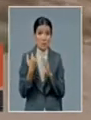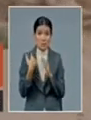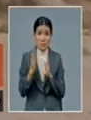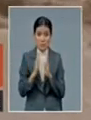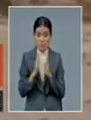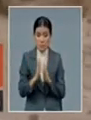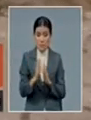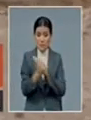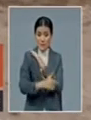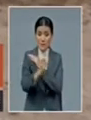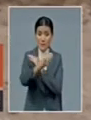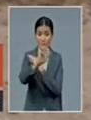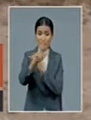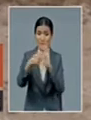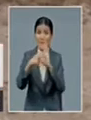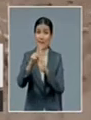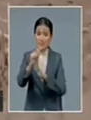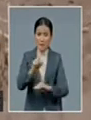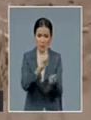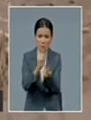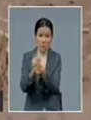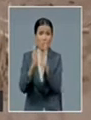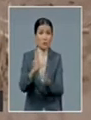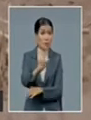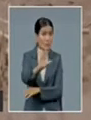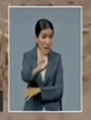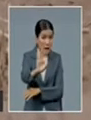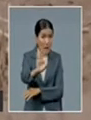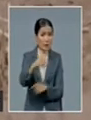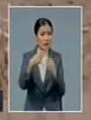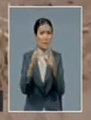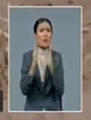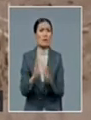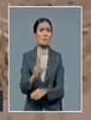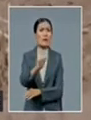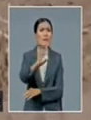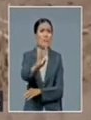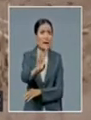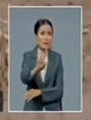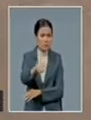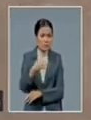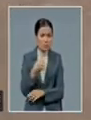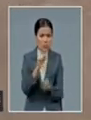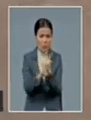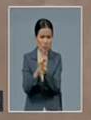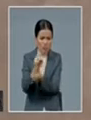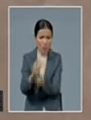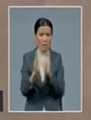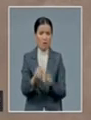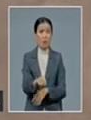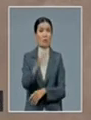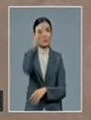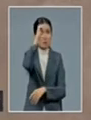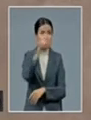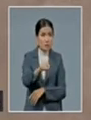ในหลุมศพหมู่ครั้งนี้ทั้งหมด39รายนะคะในจำนวนนี้มีเพียง38รายเท่านั้นที่สามารถยืนยันตัวตนผ่านการตรวจสอบ DNA